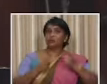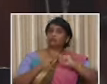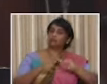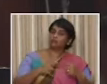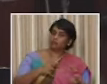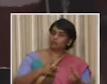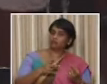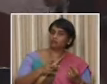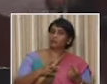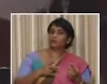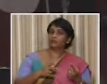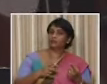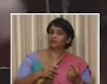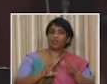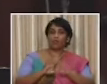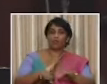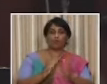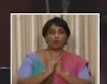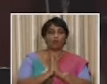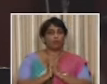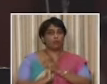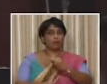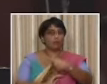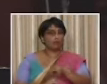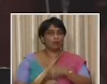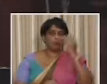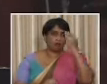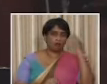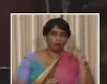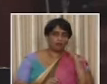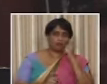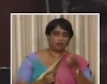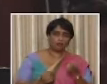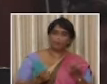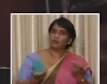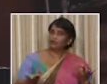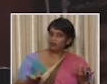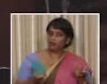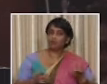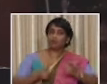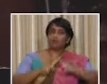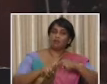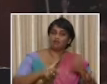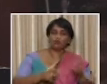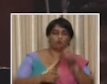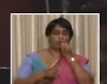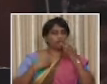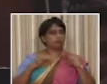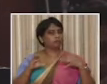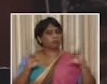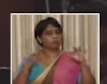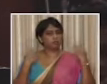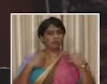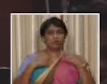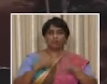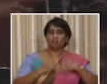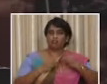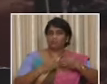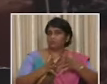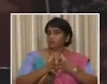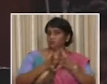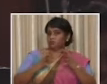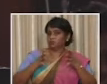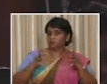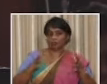පැත්තකින් දරුවාට පොට්ටික ගන්න දෙමාපියන්ට හැකියාවක් නැහැ. අනිත් පැත්තෙන් මන්ද පෝෂණයෙන් පෙළෙන දරුවෝ දිනෙන් දින වැඩි